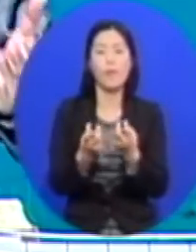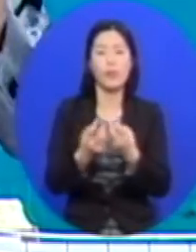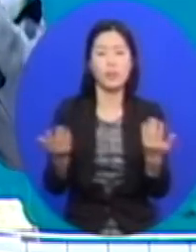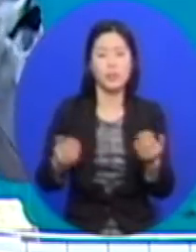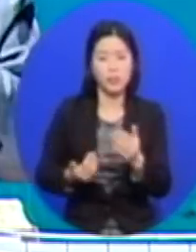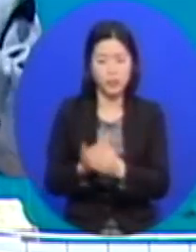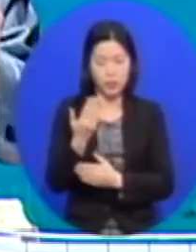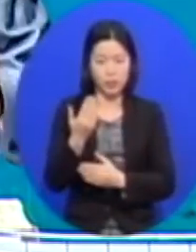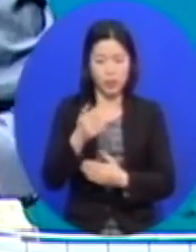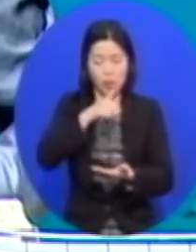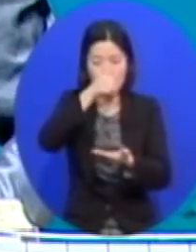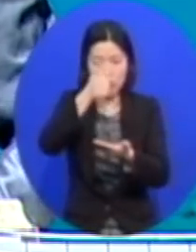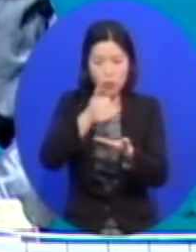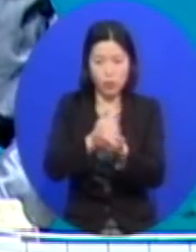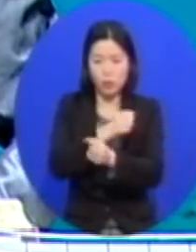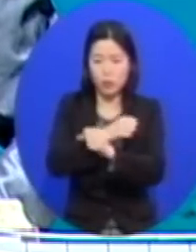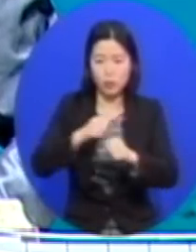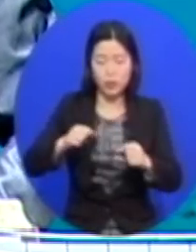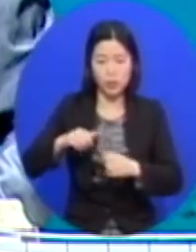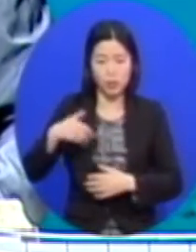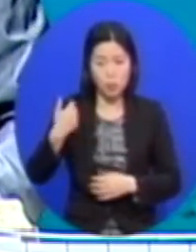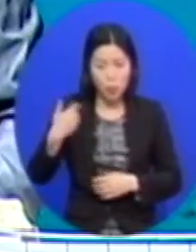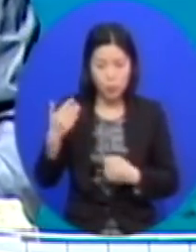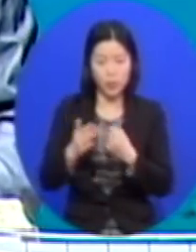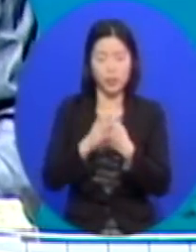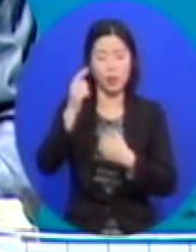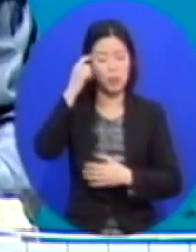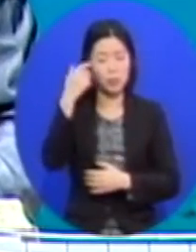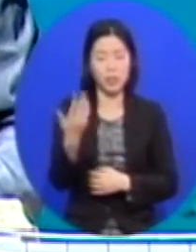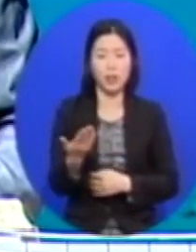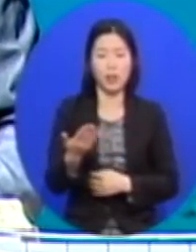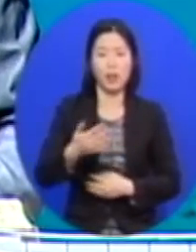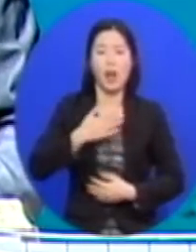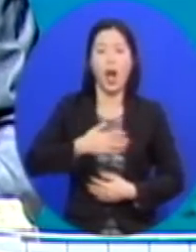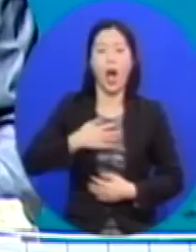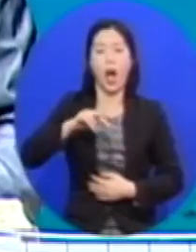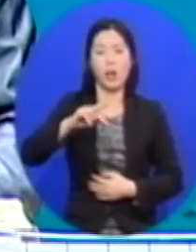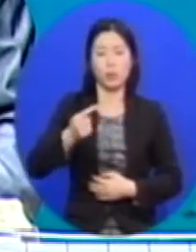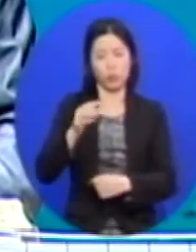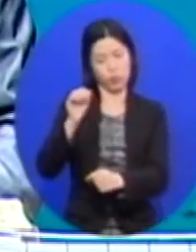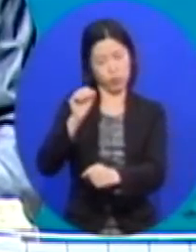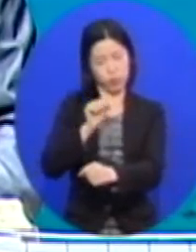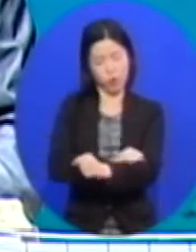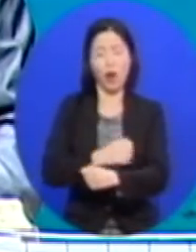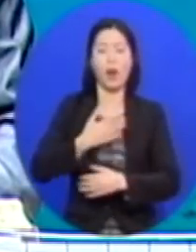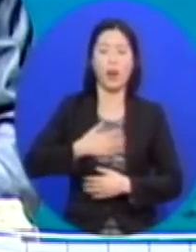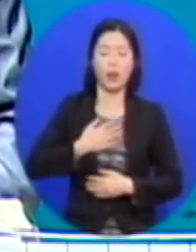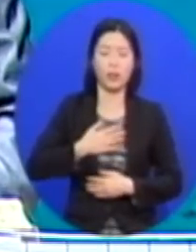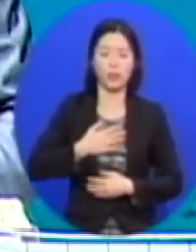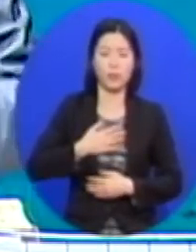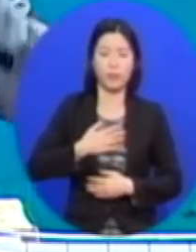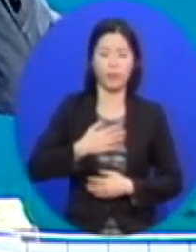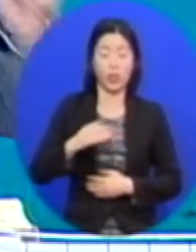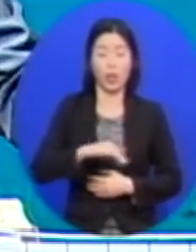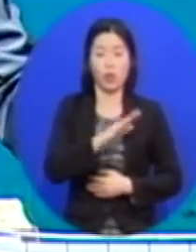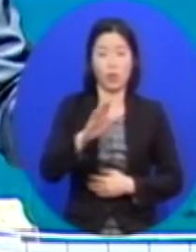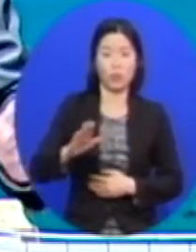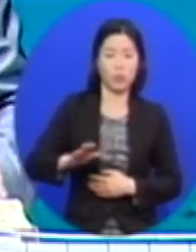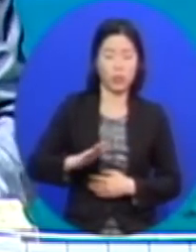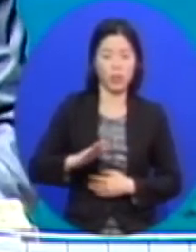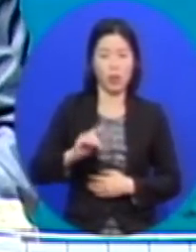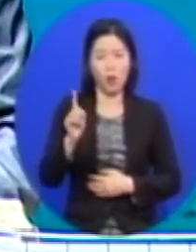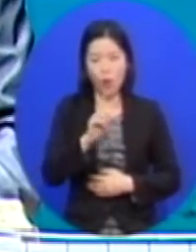속주 에 대해서 몰라서 그런가요 알아도 너무 잘 아나요 알아도 우리가 어떤